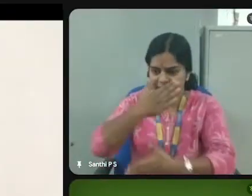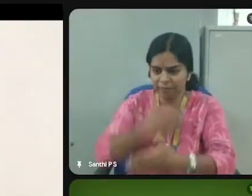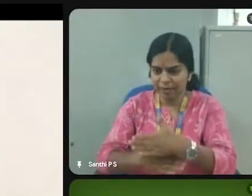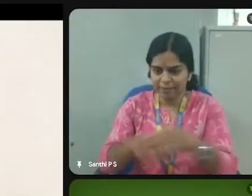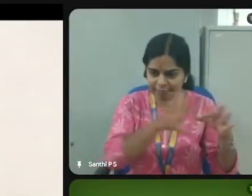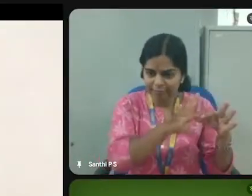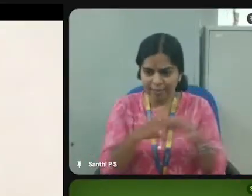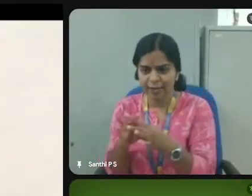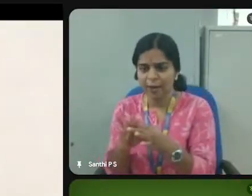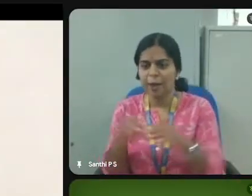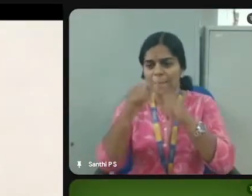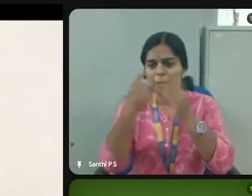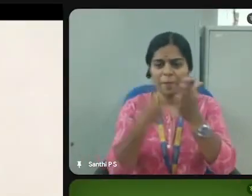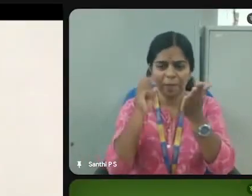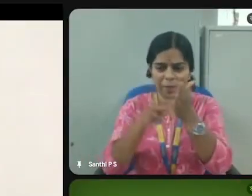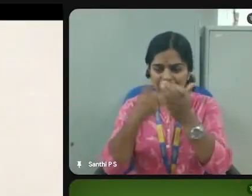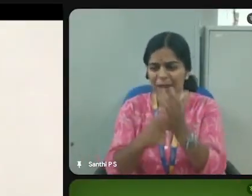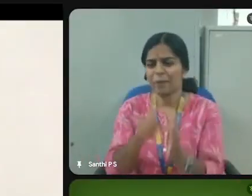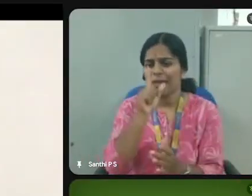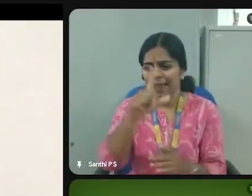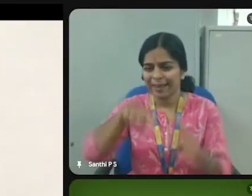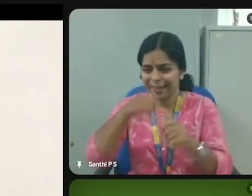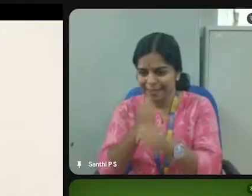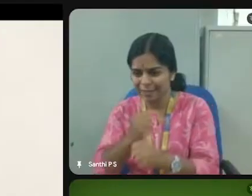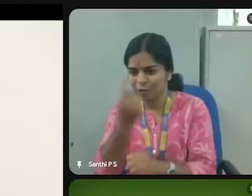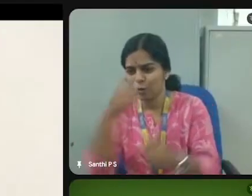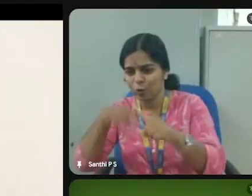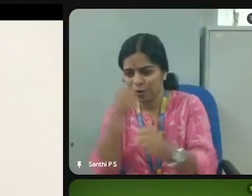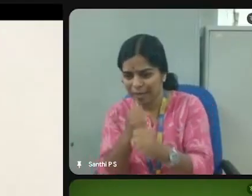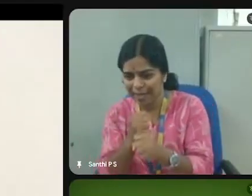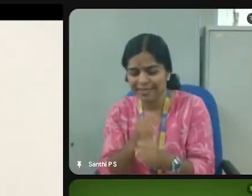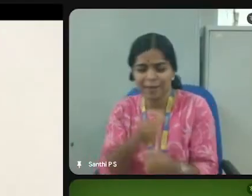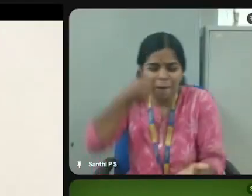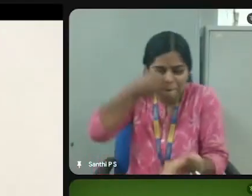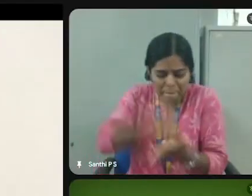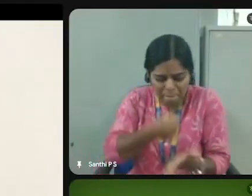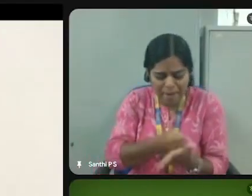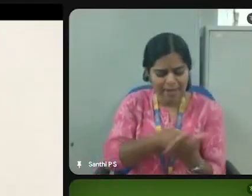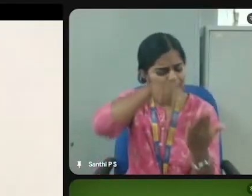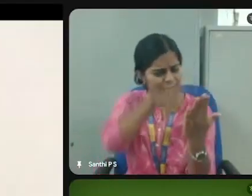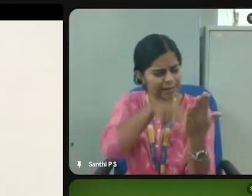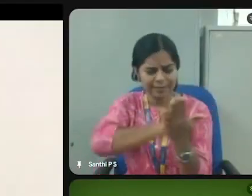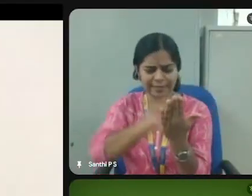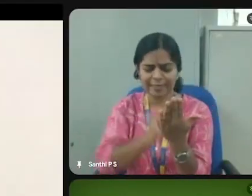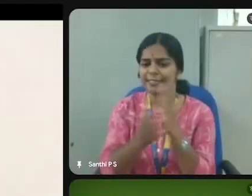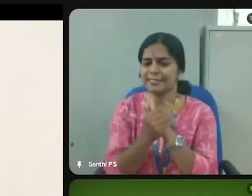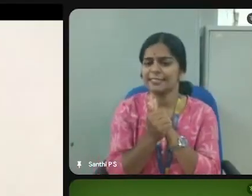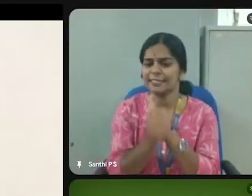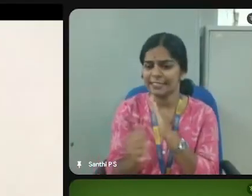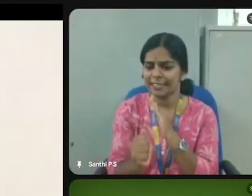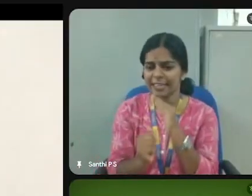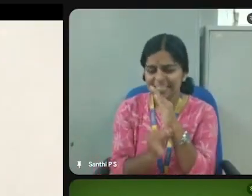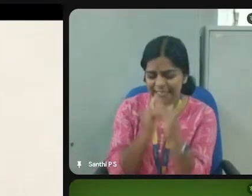പ്രൈമറി ക്ലാസ്സിലുള്ള കുട്ടികൾക്ക് വേണ്ടിയിട്ട് അവരുടെ ബേസിക് ആയിട്ടുള്ള റീഡിംഗ് റൈറ്റിംഗ് സ്കിൽസിനെ ഫെസിലിറ്റേറ്റ്